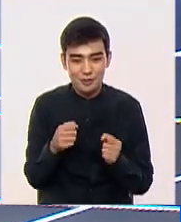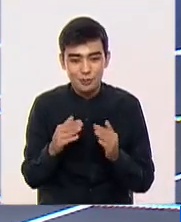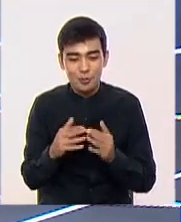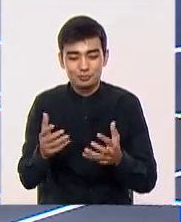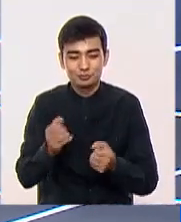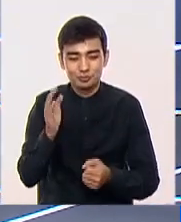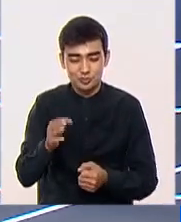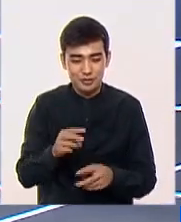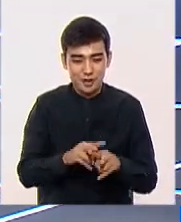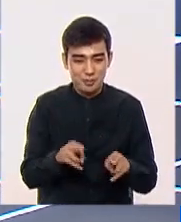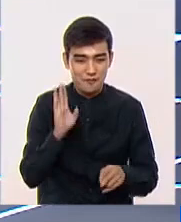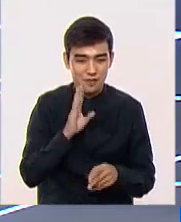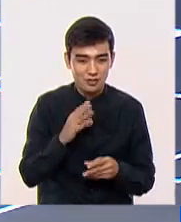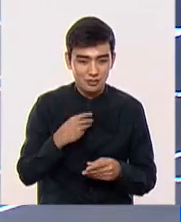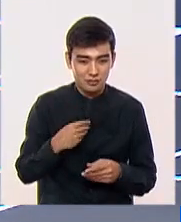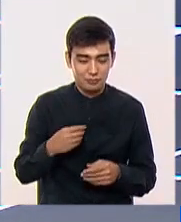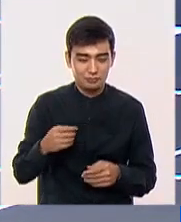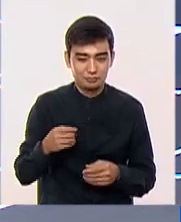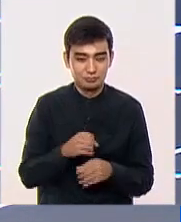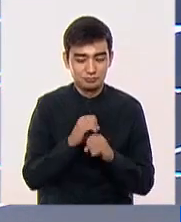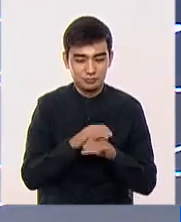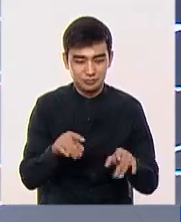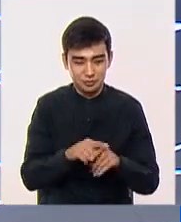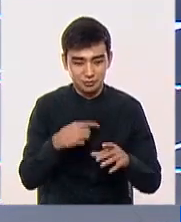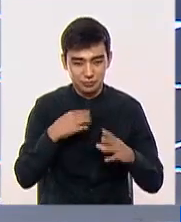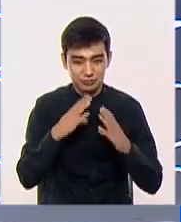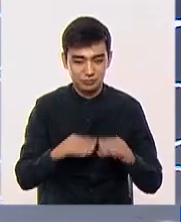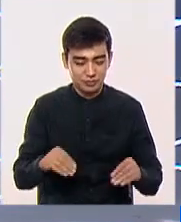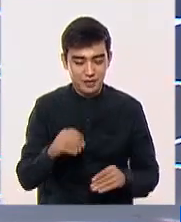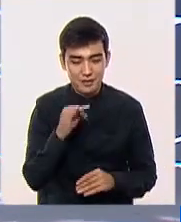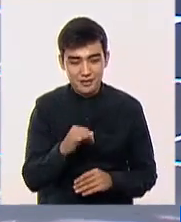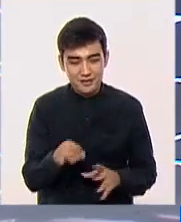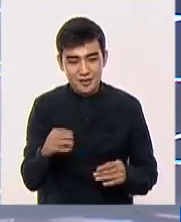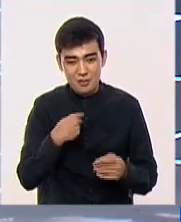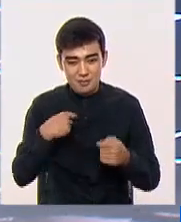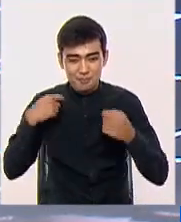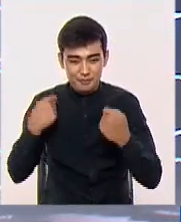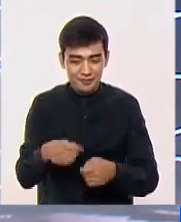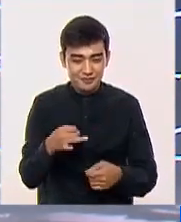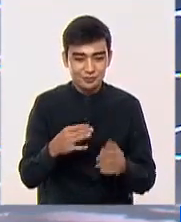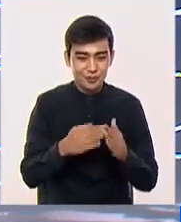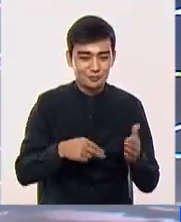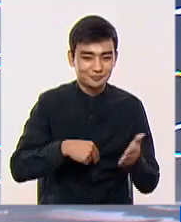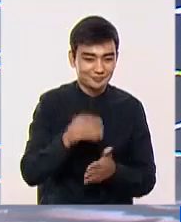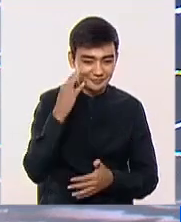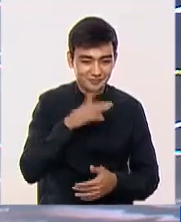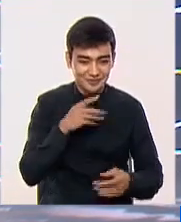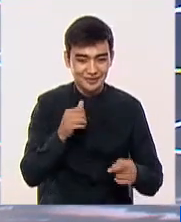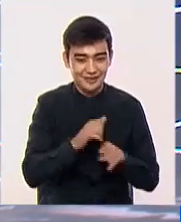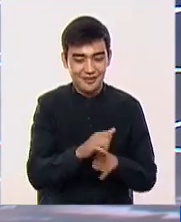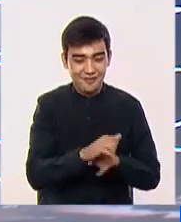қуанышы су сепкендей басылыпты. Бар дүние мүліктерін сатып, қолда қаражаттарын тұрғын үй құрылысына салған азаматтар